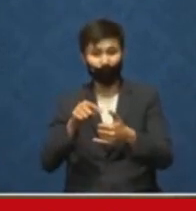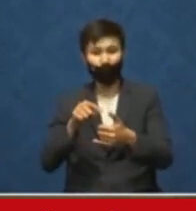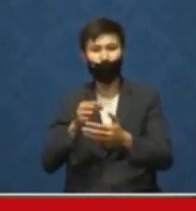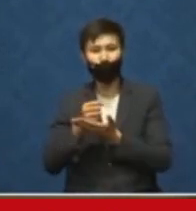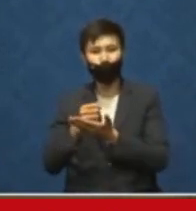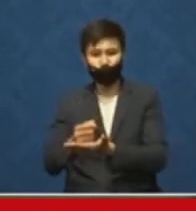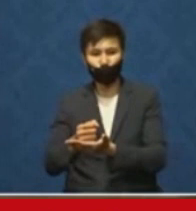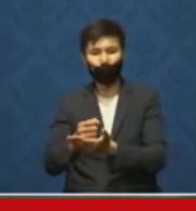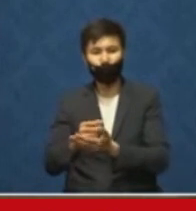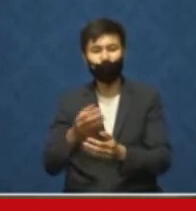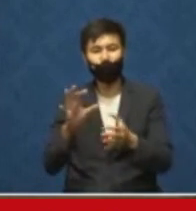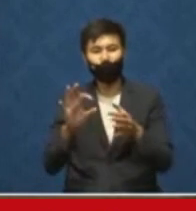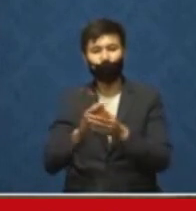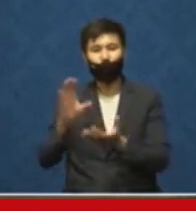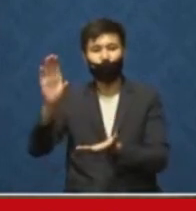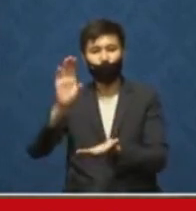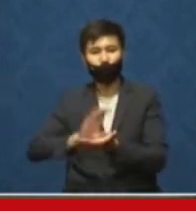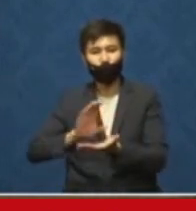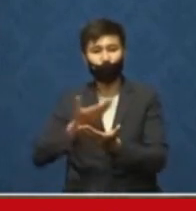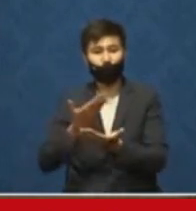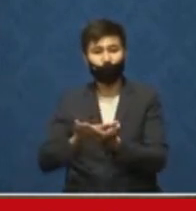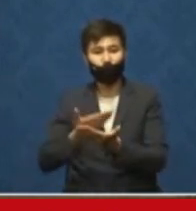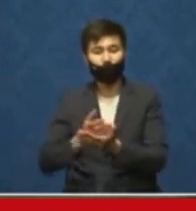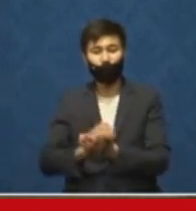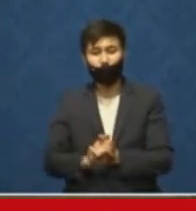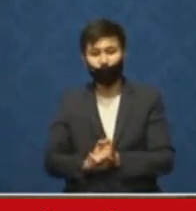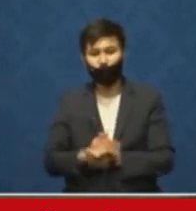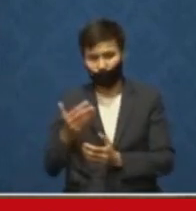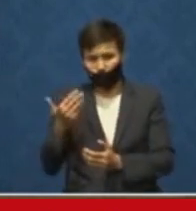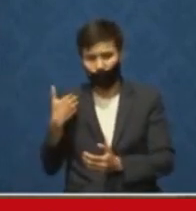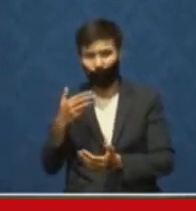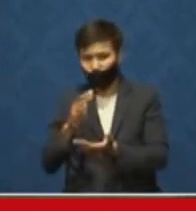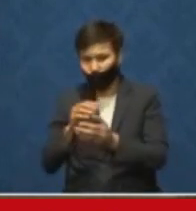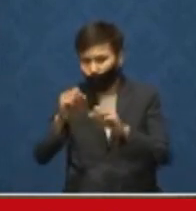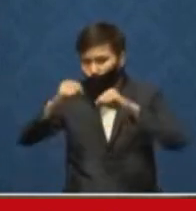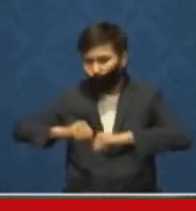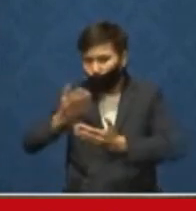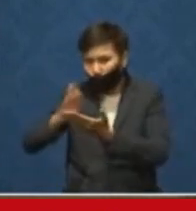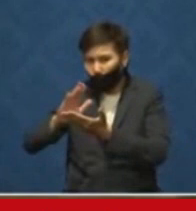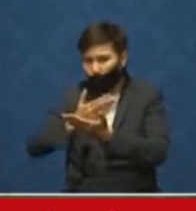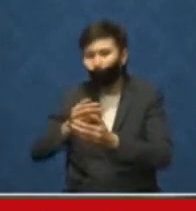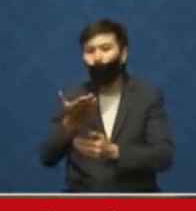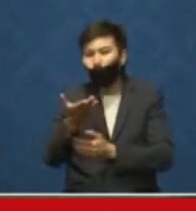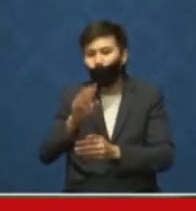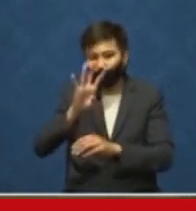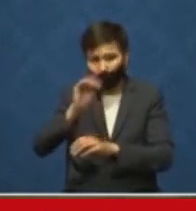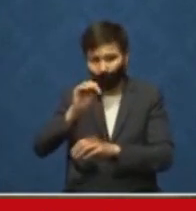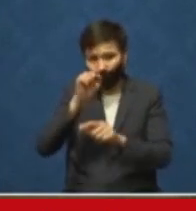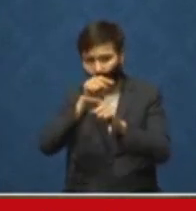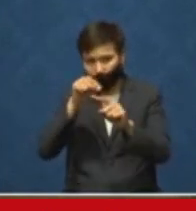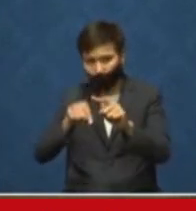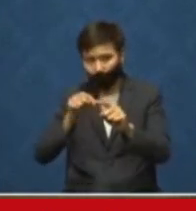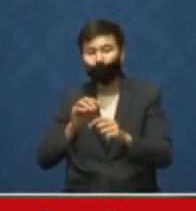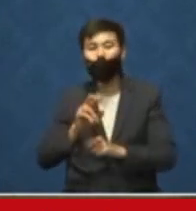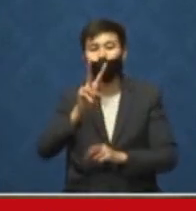สามารถก็คงพบพอรู้นะอ้าวคนนี้เป็นคนประสานงบคะแล้วก็มีการตกลงกัน